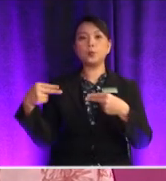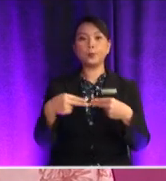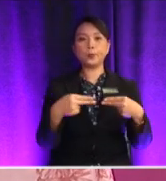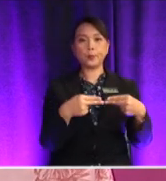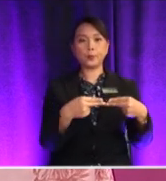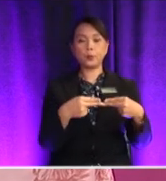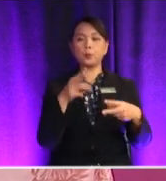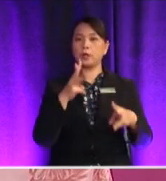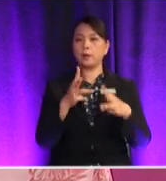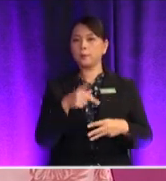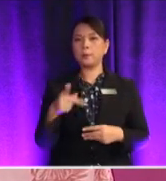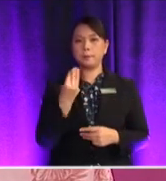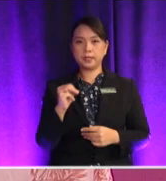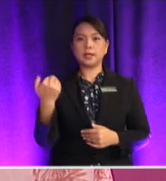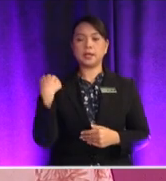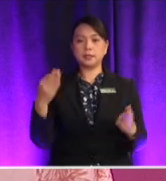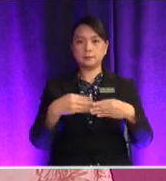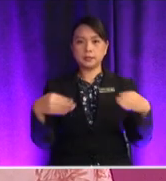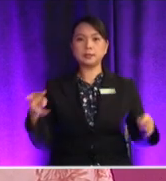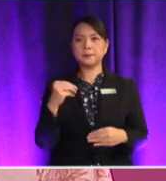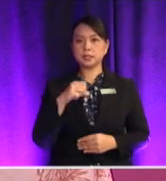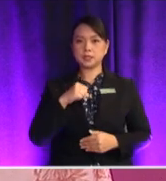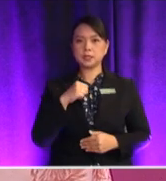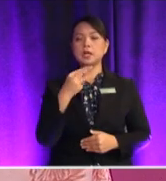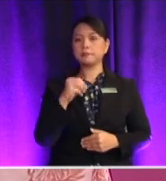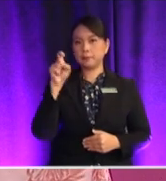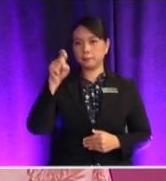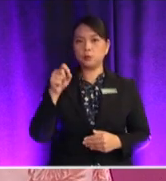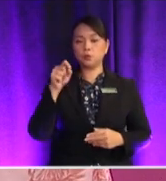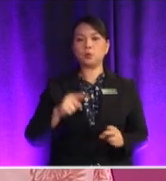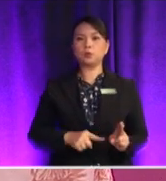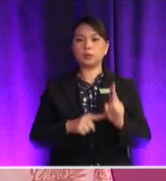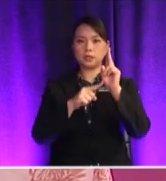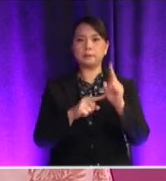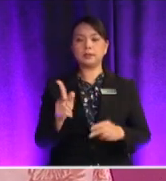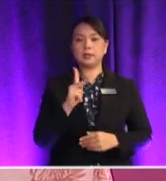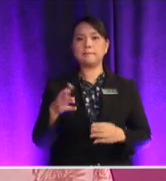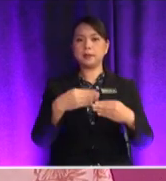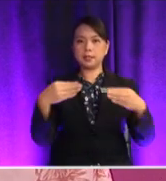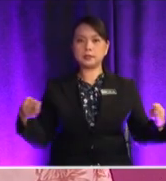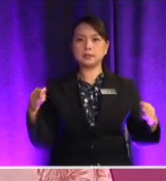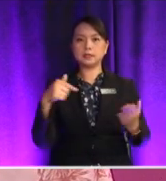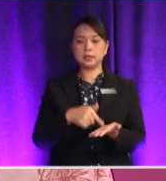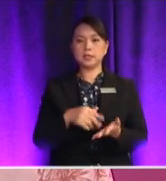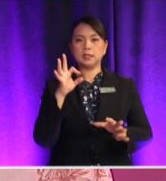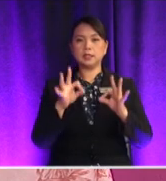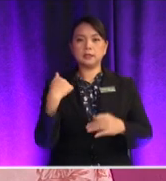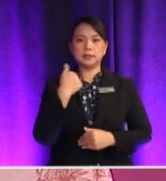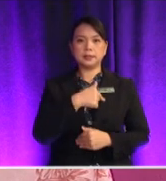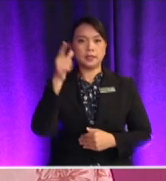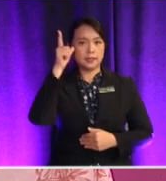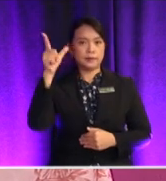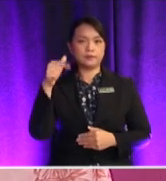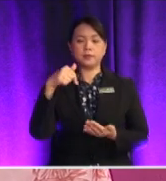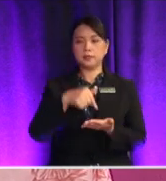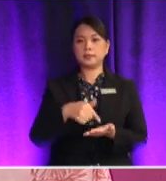mempunyai bahasa mereka sendiri, tetapi mereka perlu mengutamakan bahasa ini. Okey, kalau kita lihat adalah